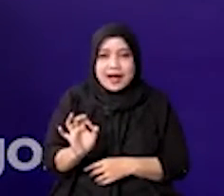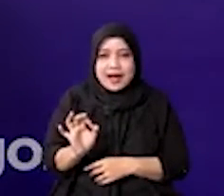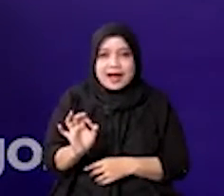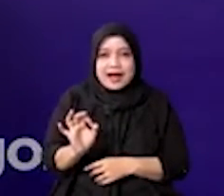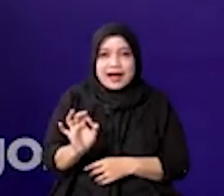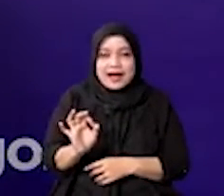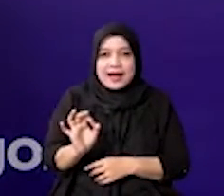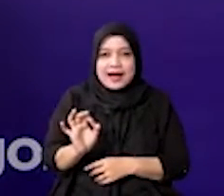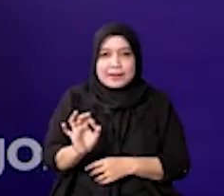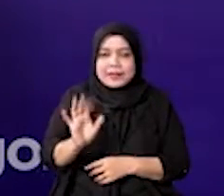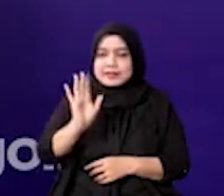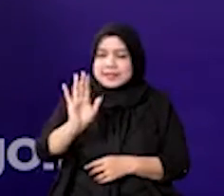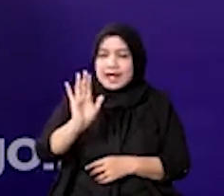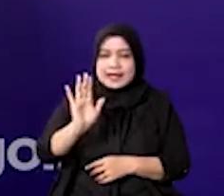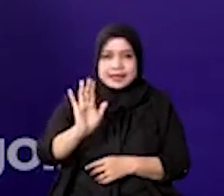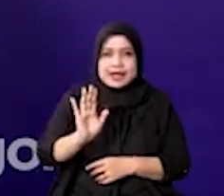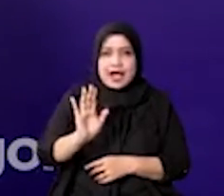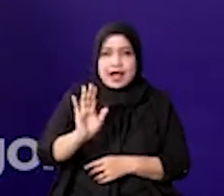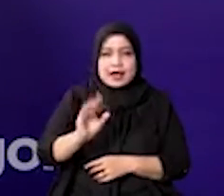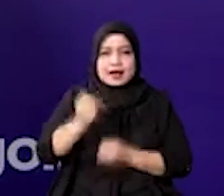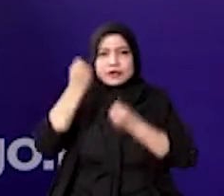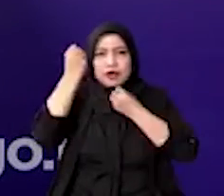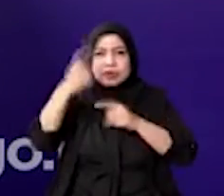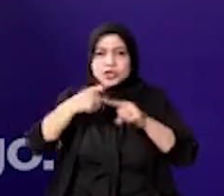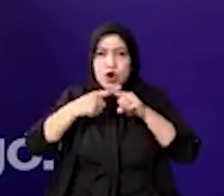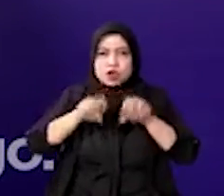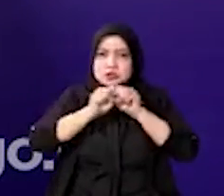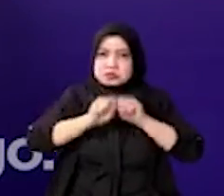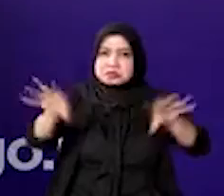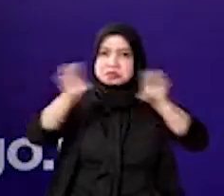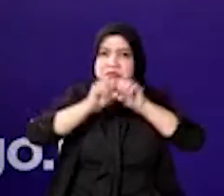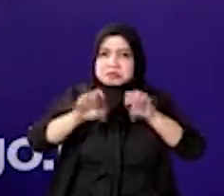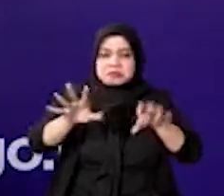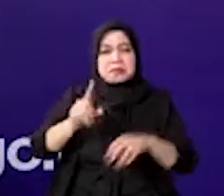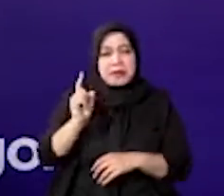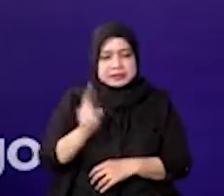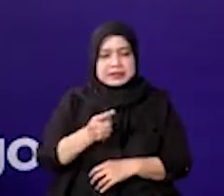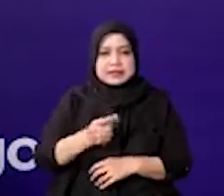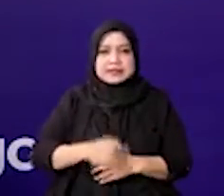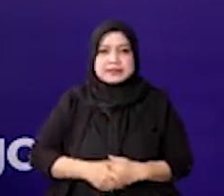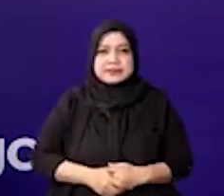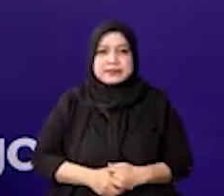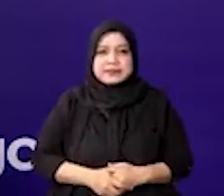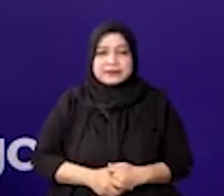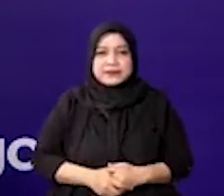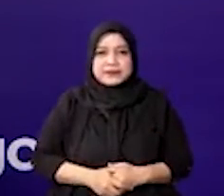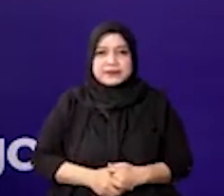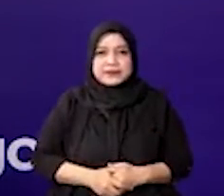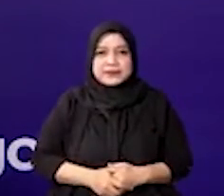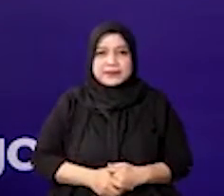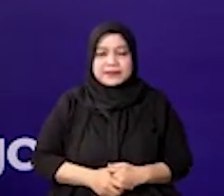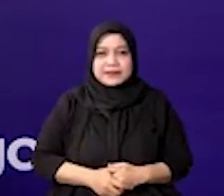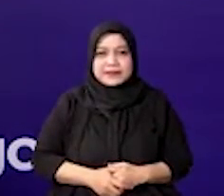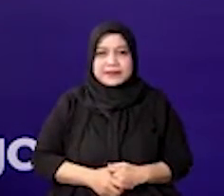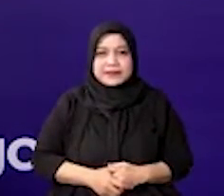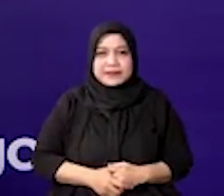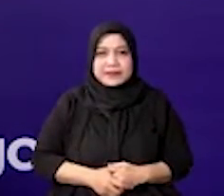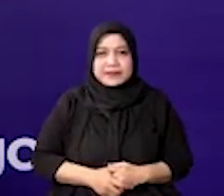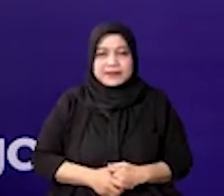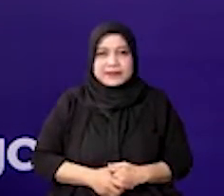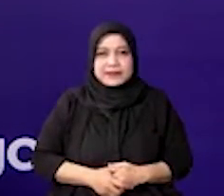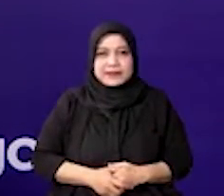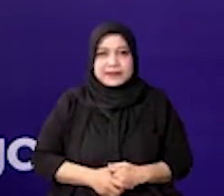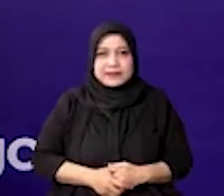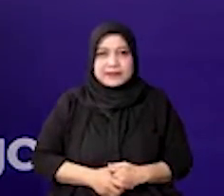dia akan menyebarkan berita-berita haak Mbak kalau covid di